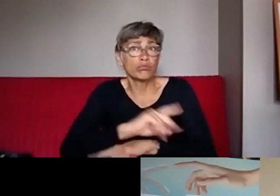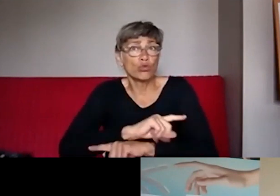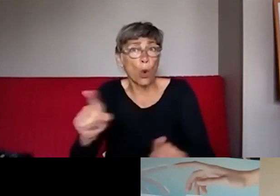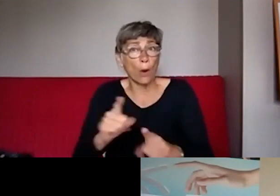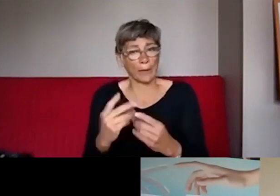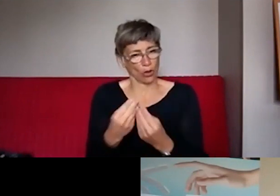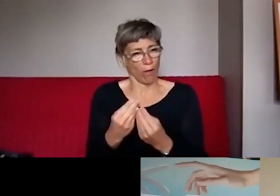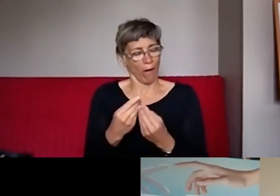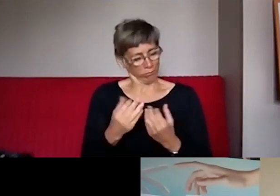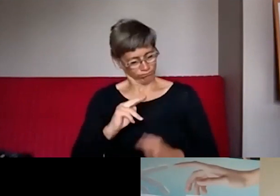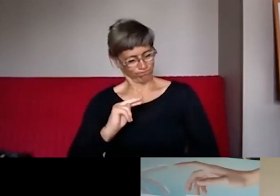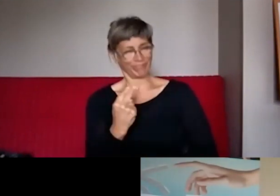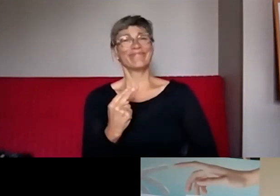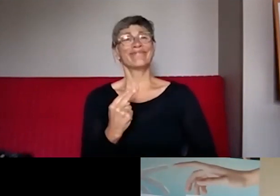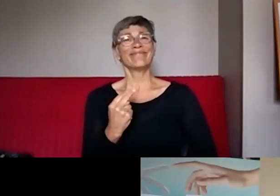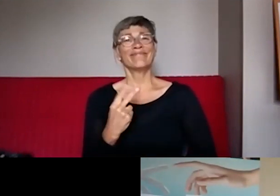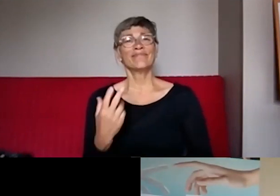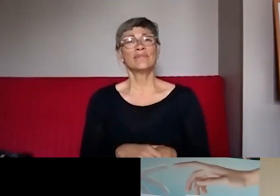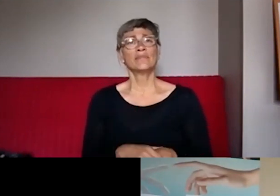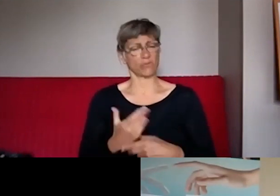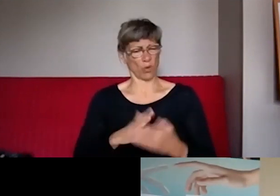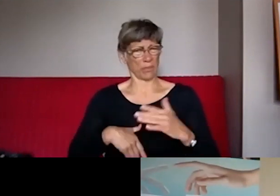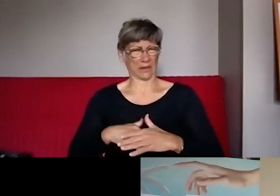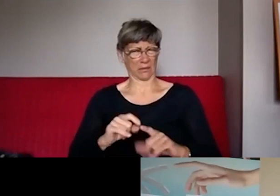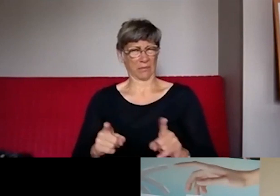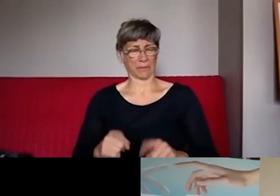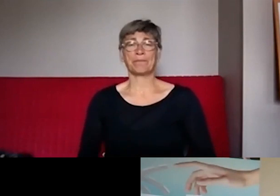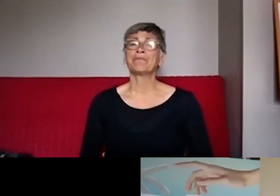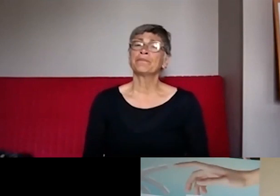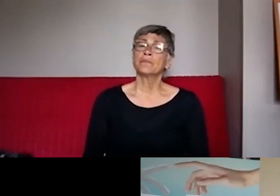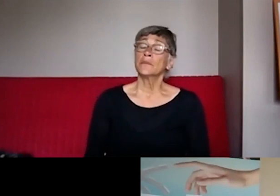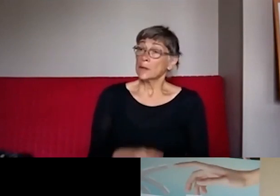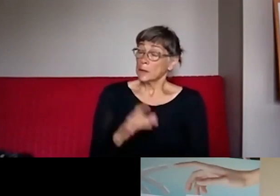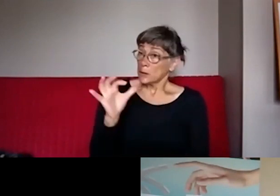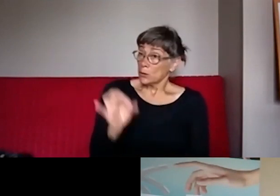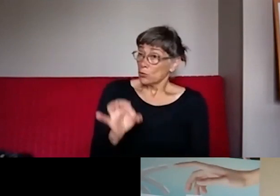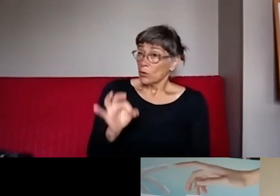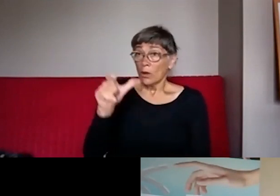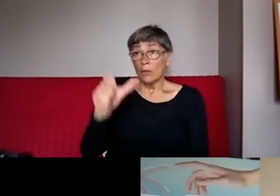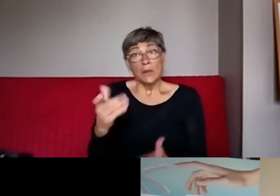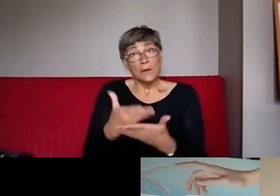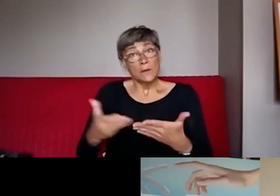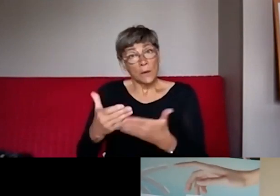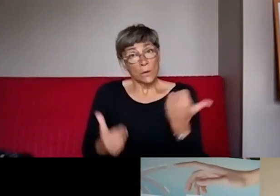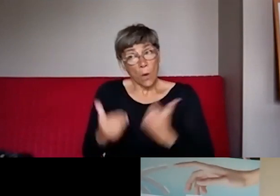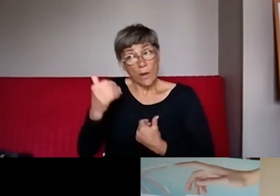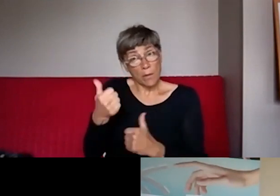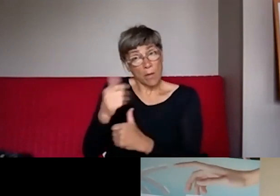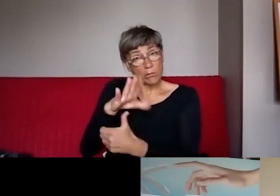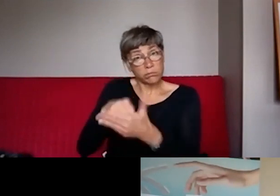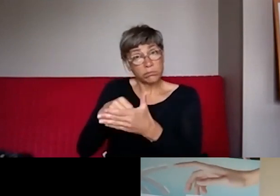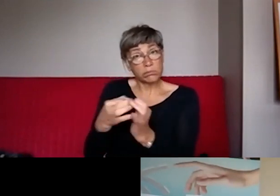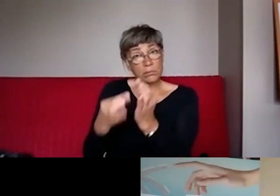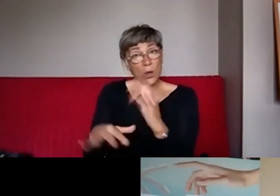limiter. Alors justement, est-ce qu'une personne en situation de handicap qui ferait un bilan de compétences, est-ce que justement